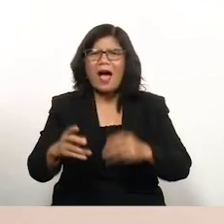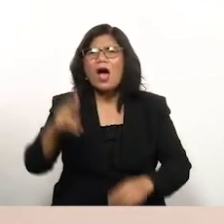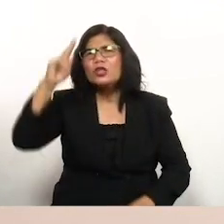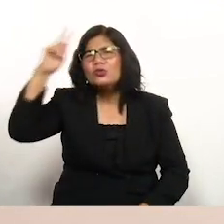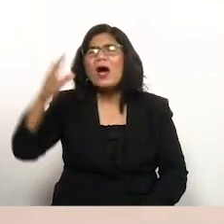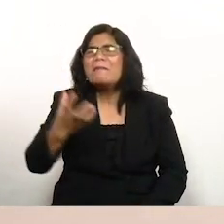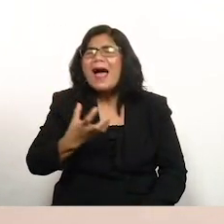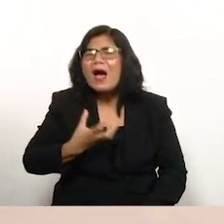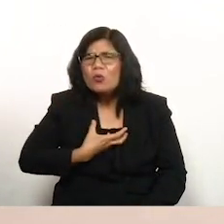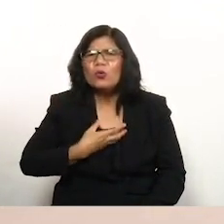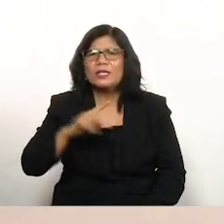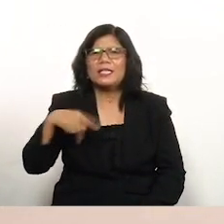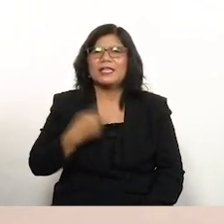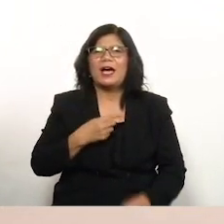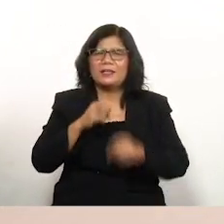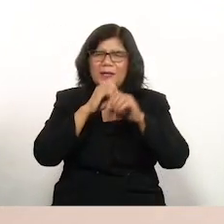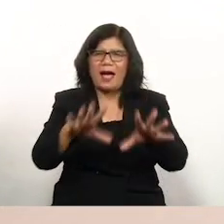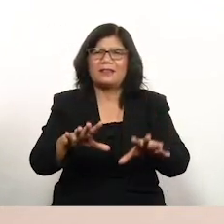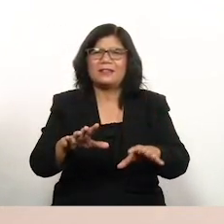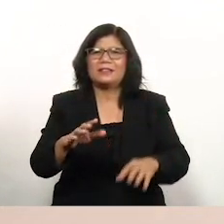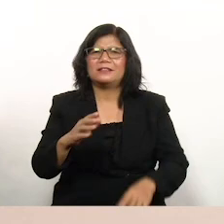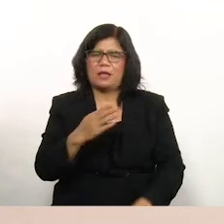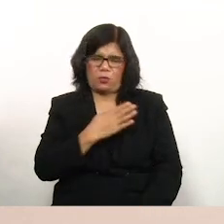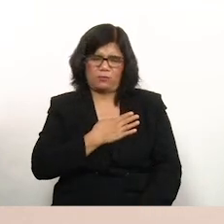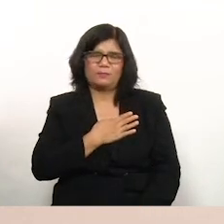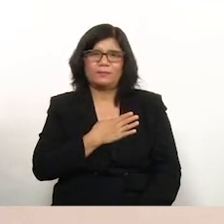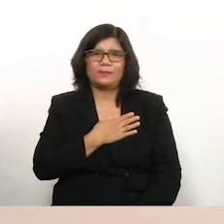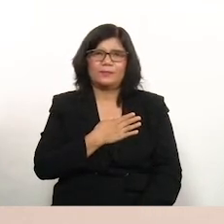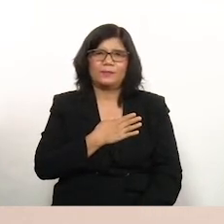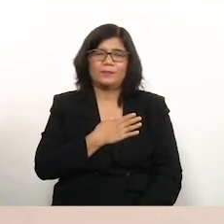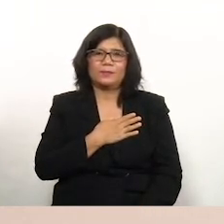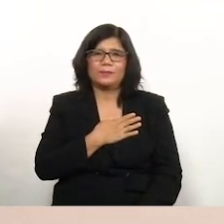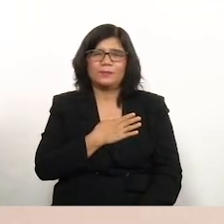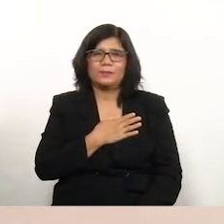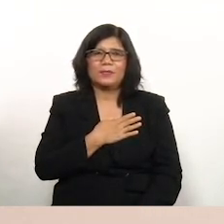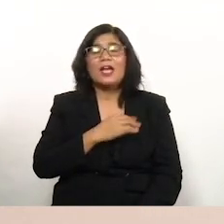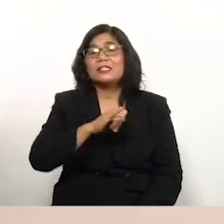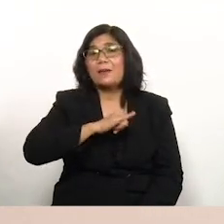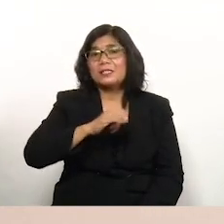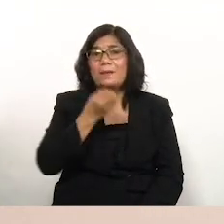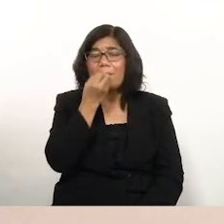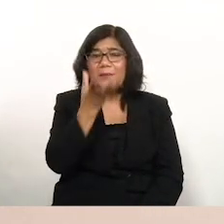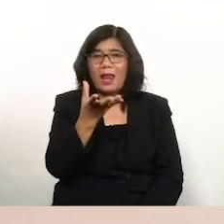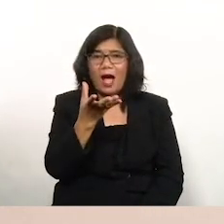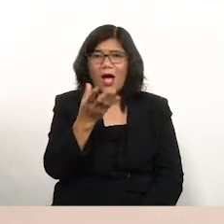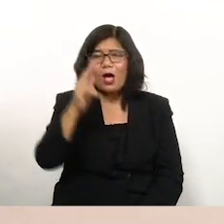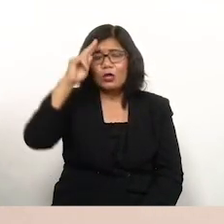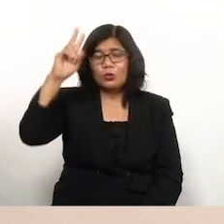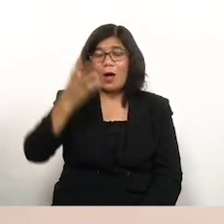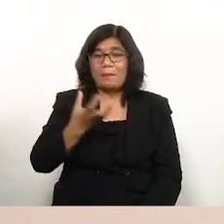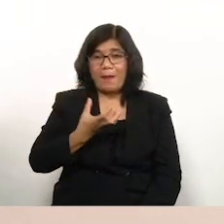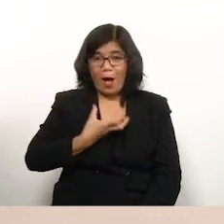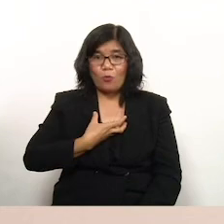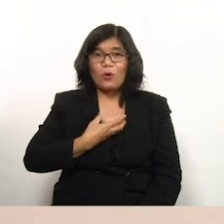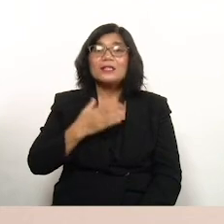Saya ulangi sekali Tuhan mau kita diberkati the tangan kanan sudah tidak ada Hai sama-sama bilang Tuhan mau saya